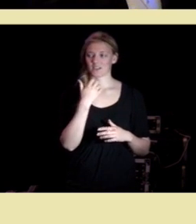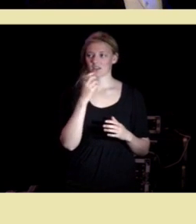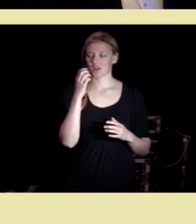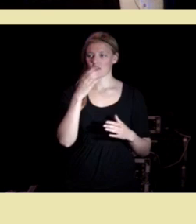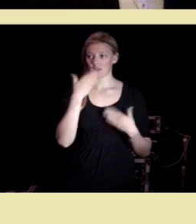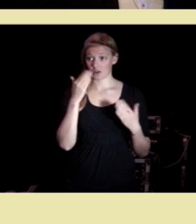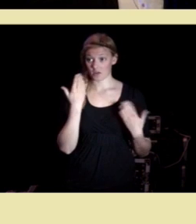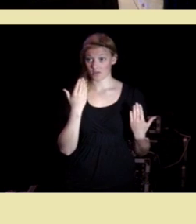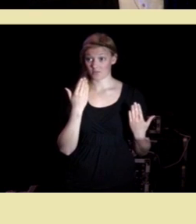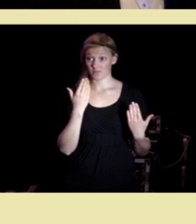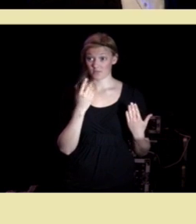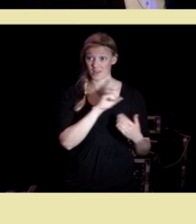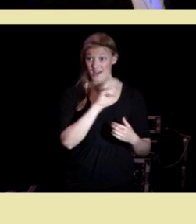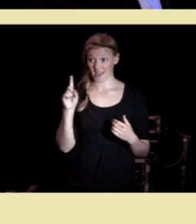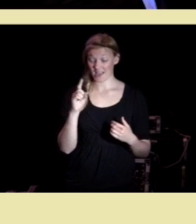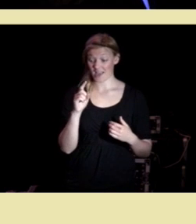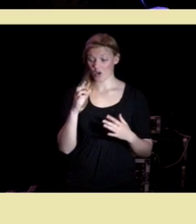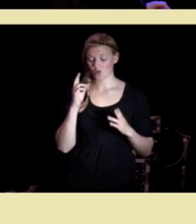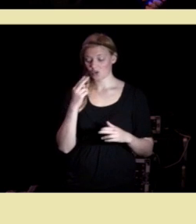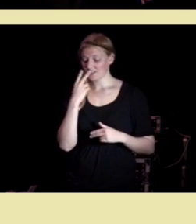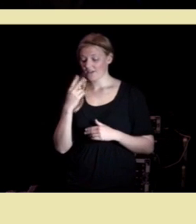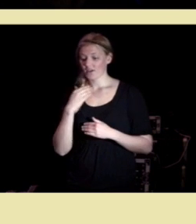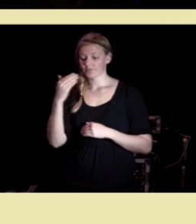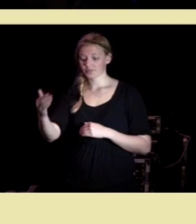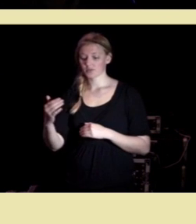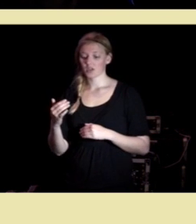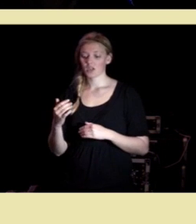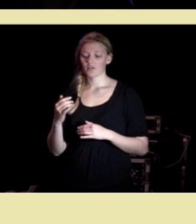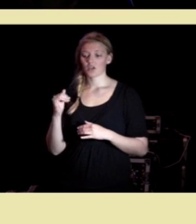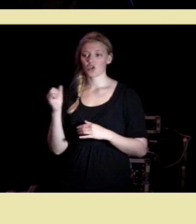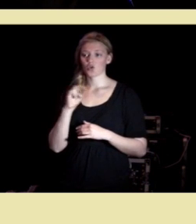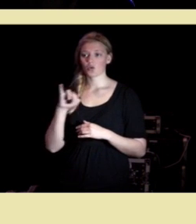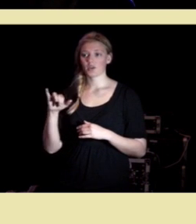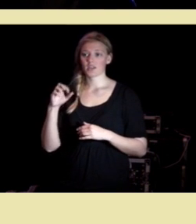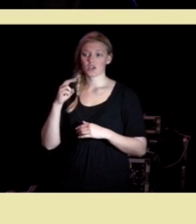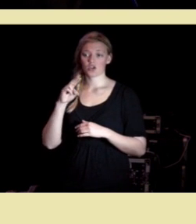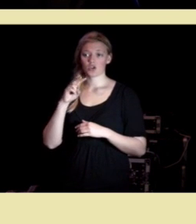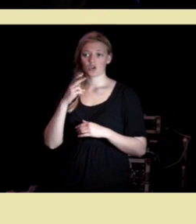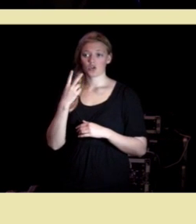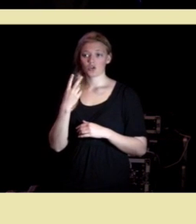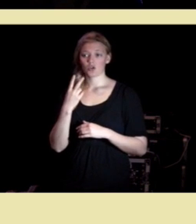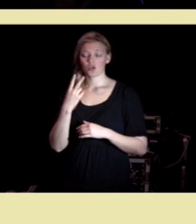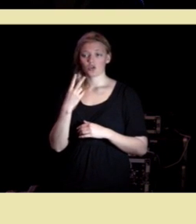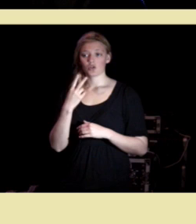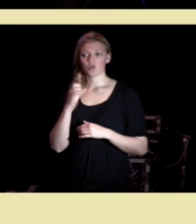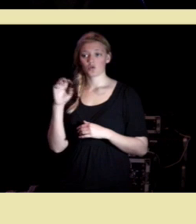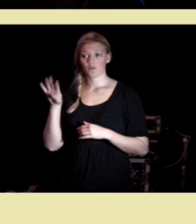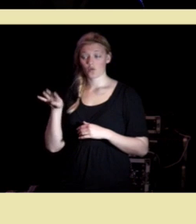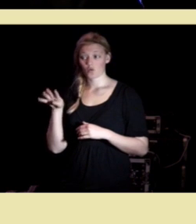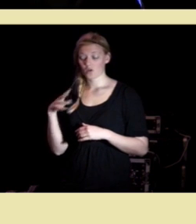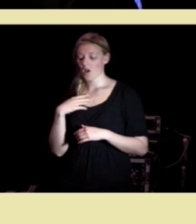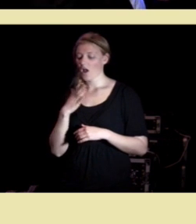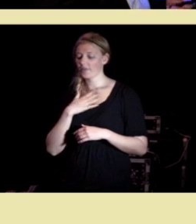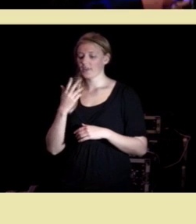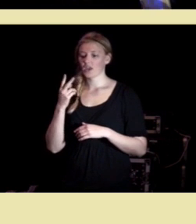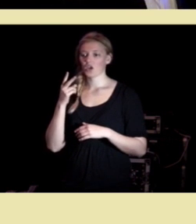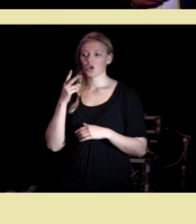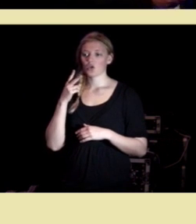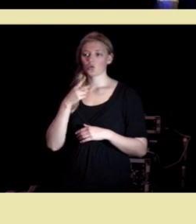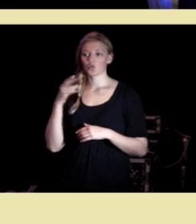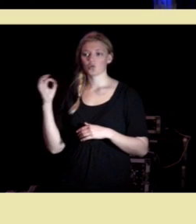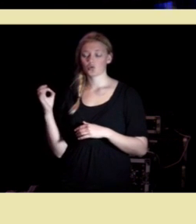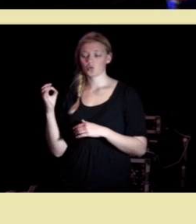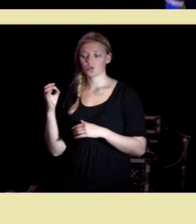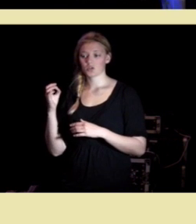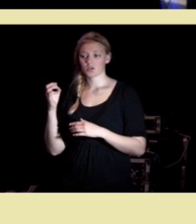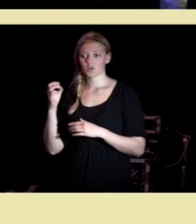hadde utviklet seg litt over tid. Så står vi da i juni 2014, og så ser vi at de da hadde ca. 2000